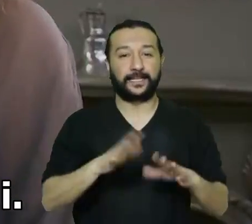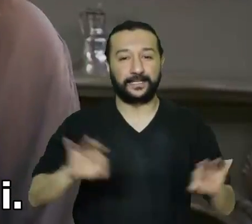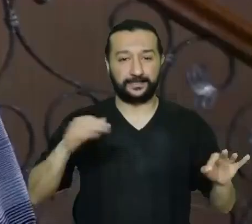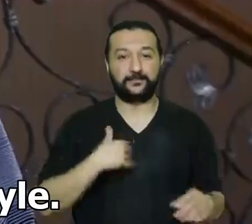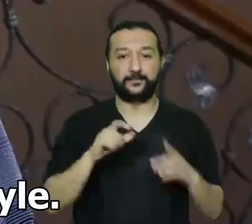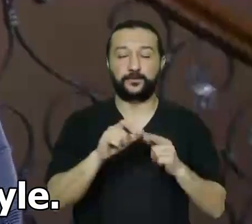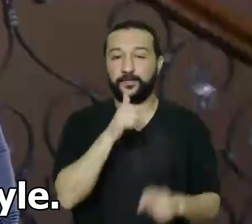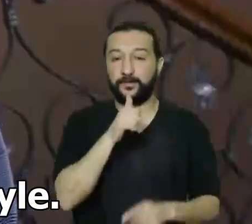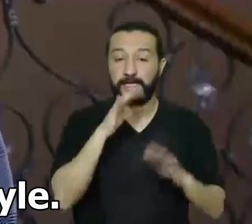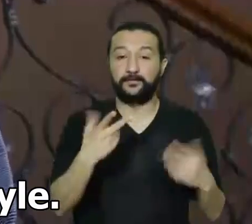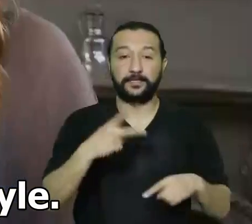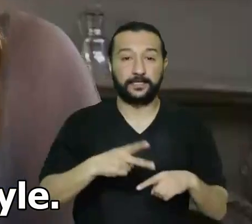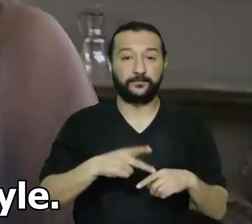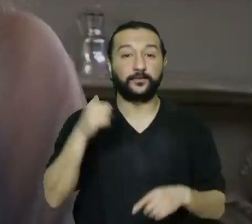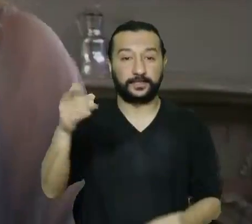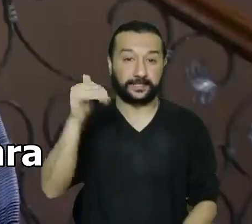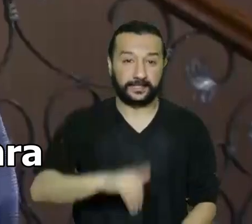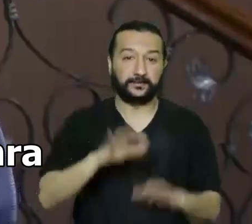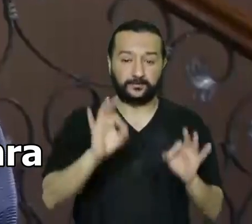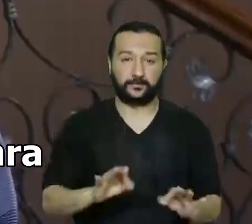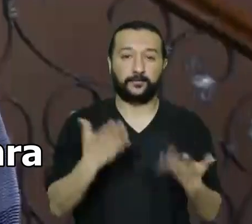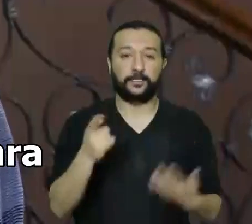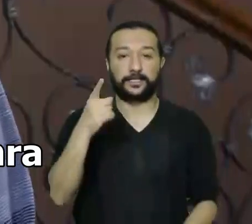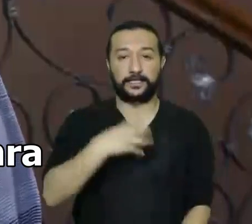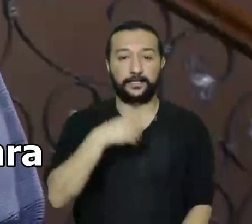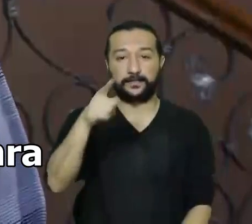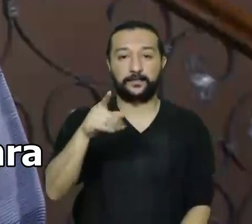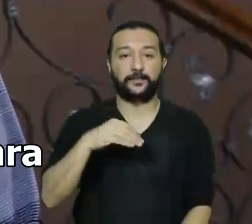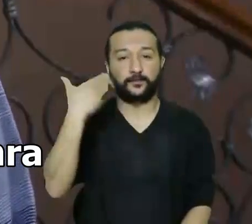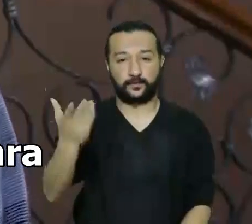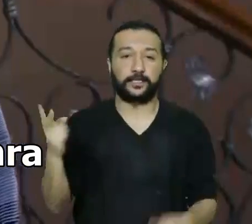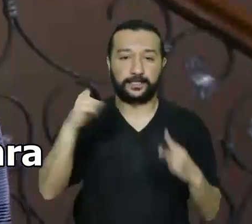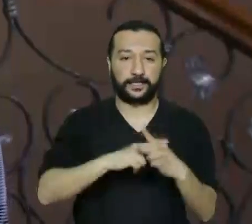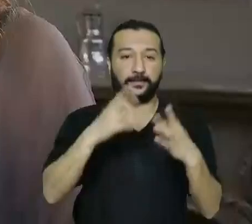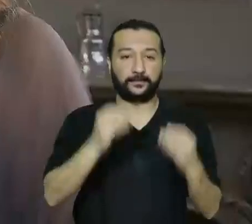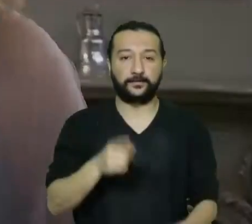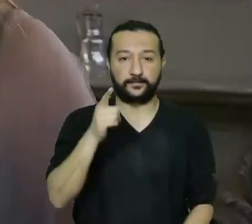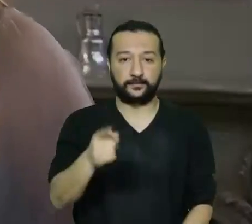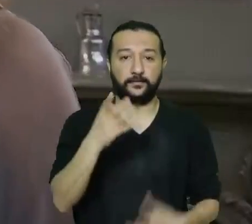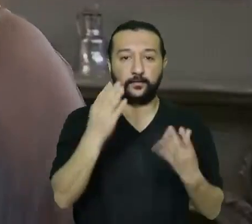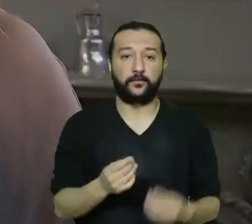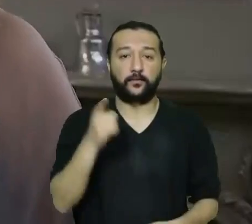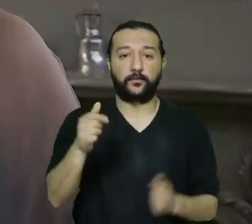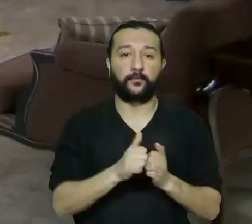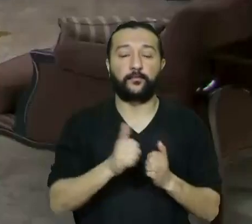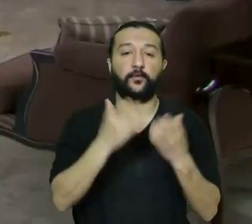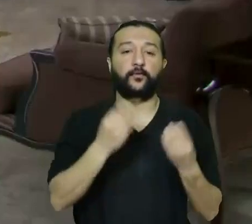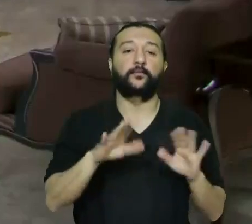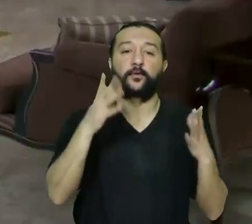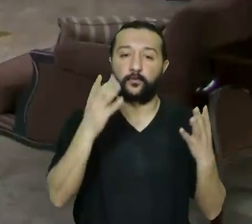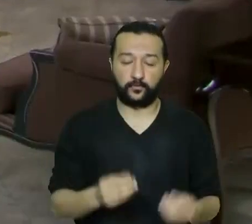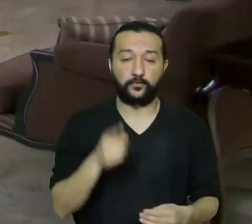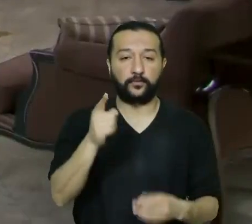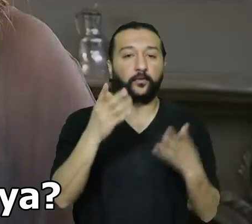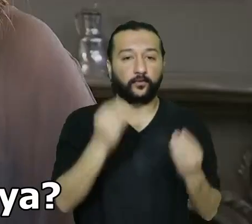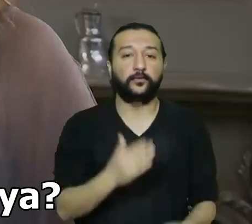hazırım Şükrü Efendi. Ama Sarpışkom da gelsin öyle. Efendim kendileri daha sonra iştirak edecekler. O olmadan olmaz. O